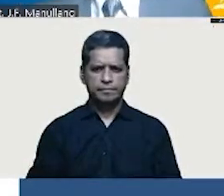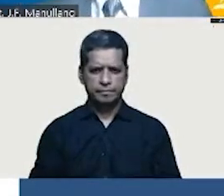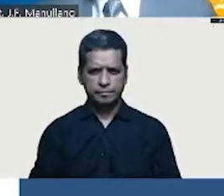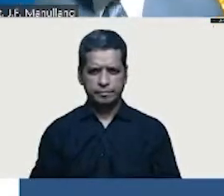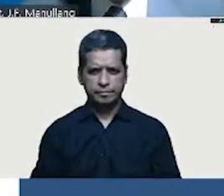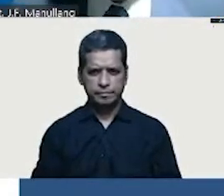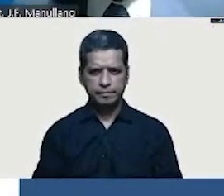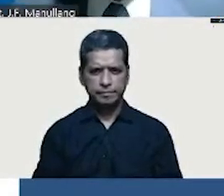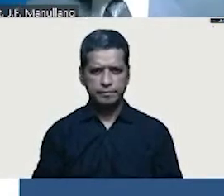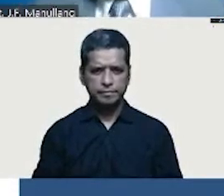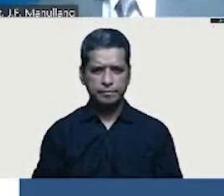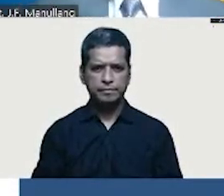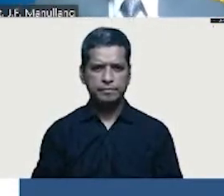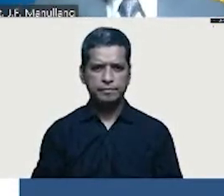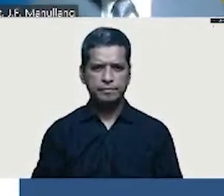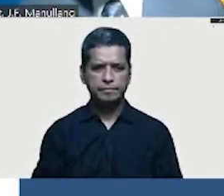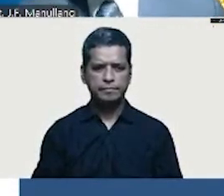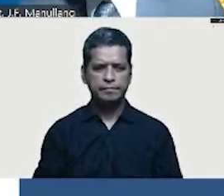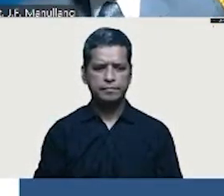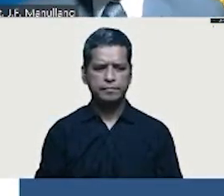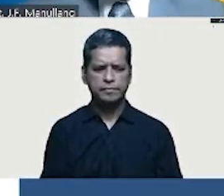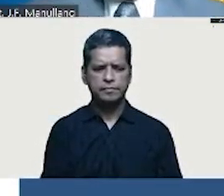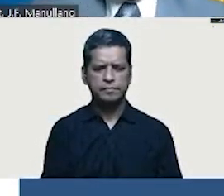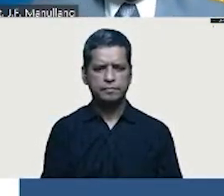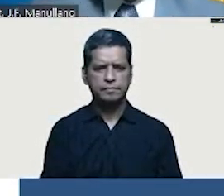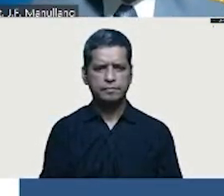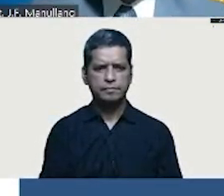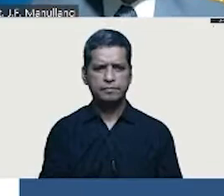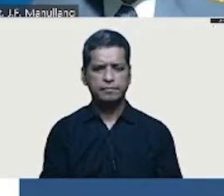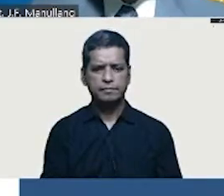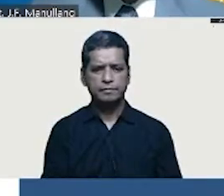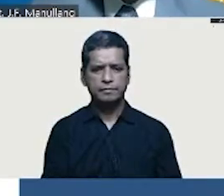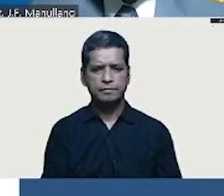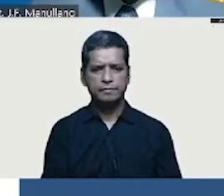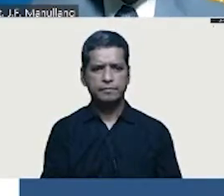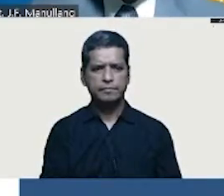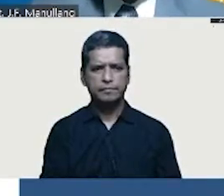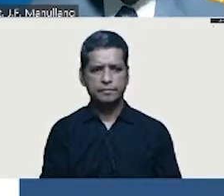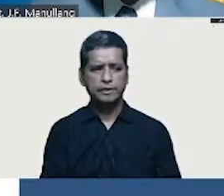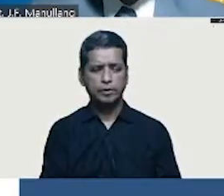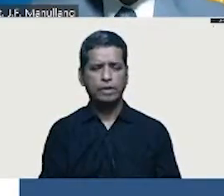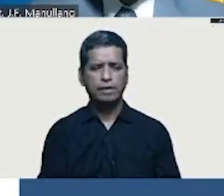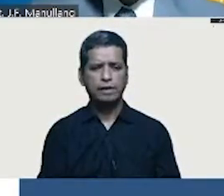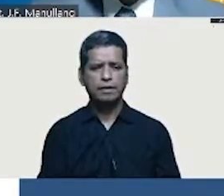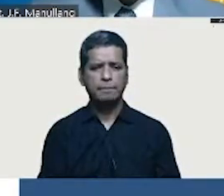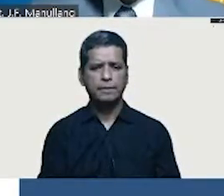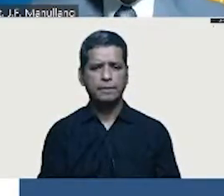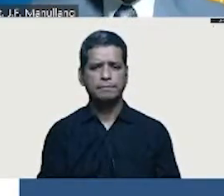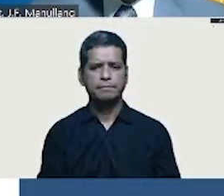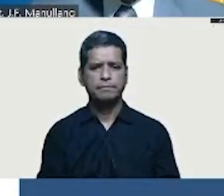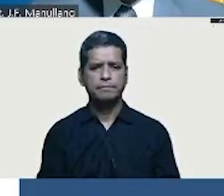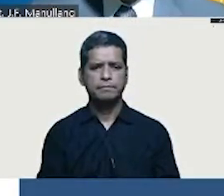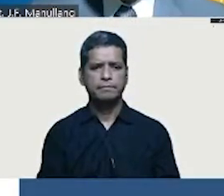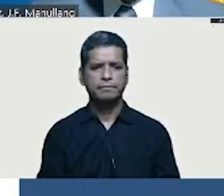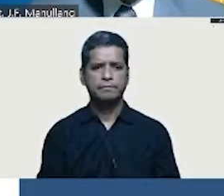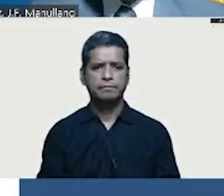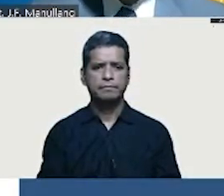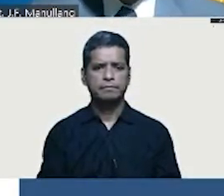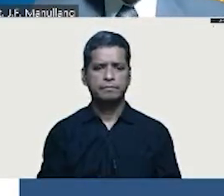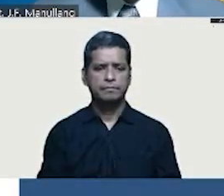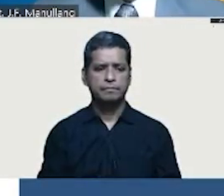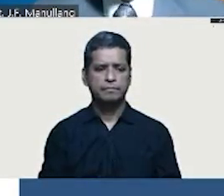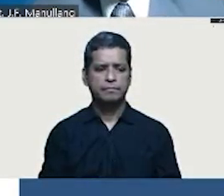waktu dengan demikian bukan berarti siksaan itu dada akhir ya rapi